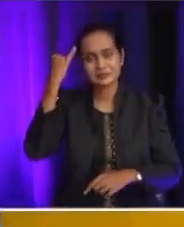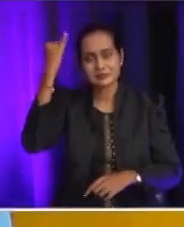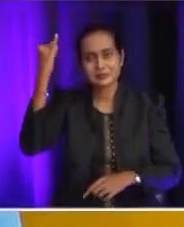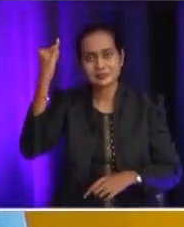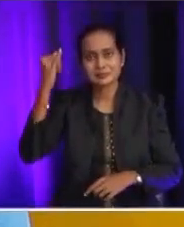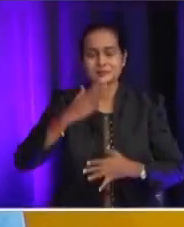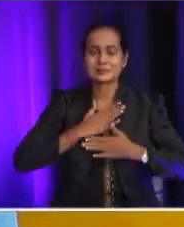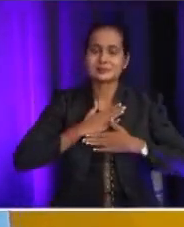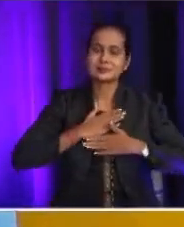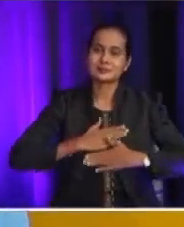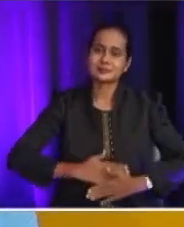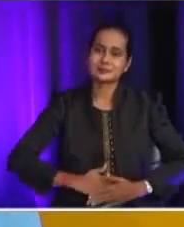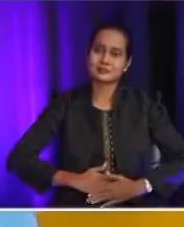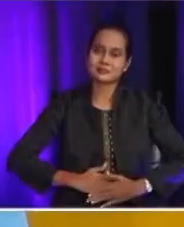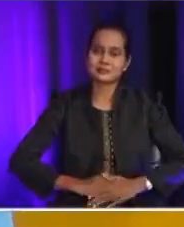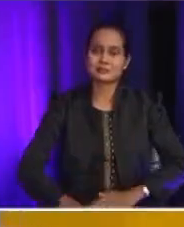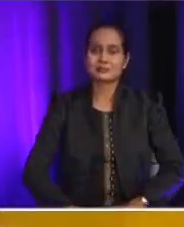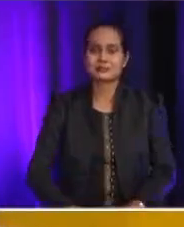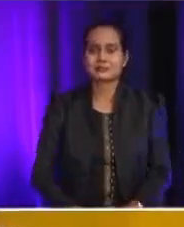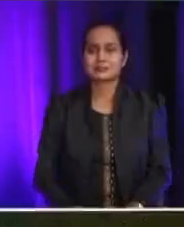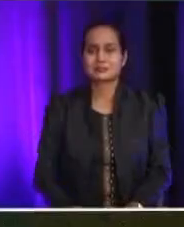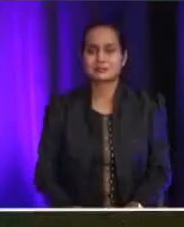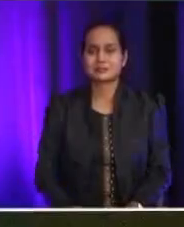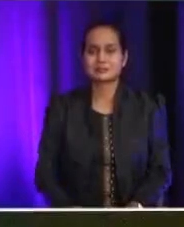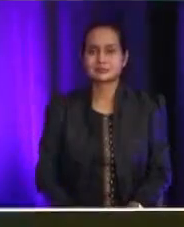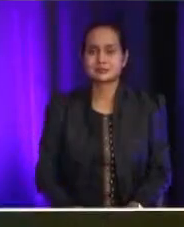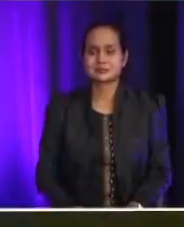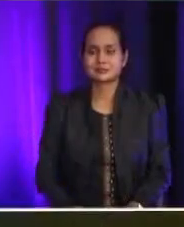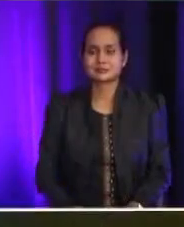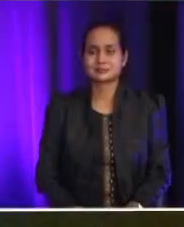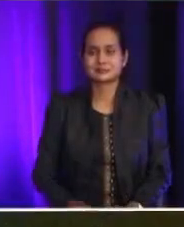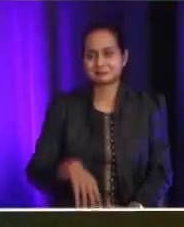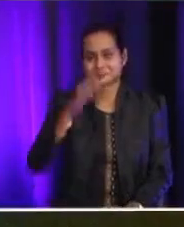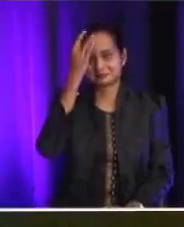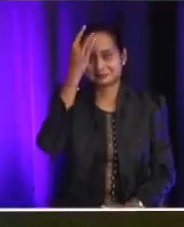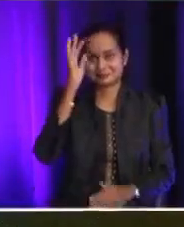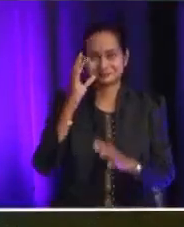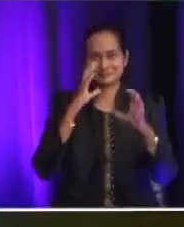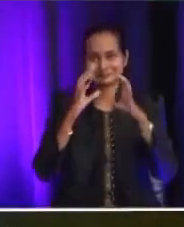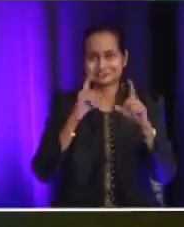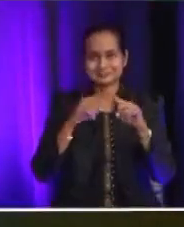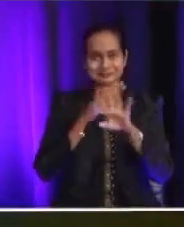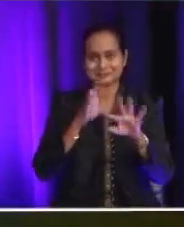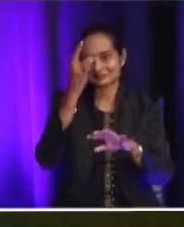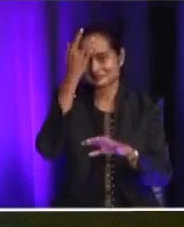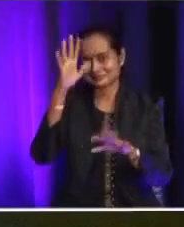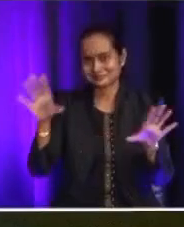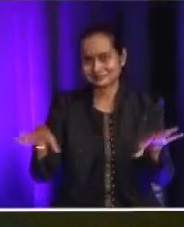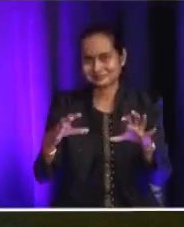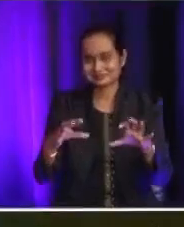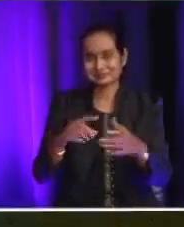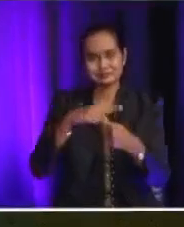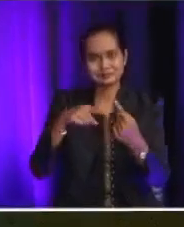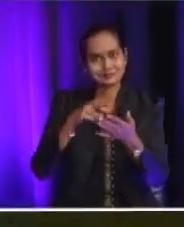Akmal, meredakan stres. Pandai cakap. Cakap tapi tak buat kan? Itulah. Macam bila baca buku